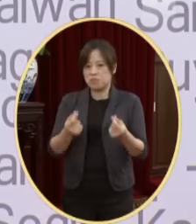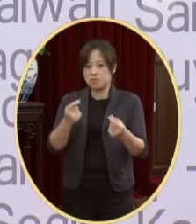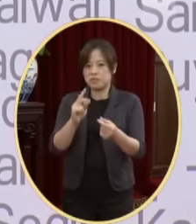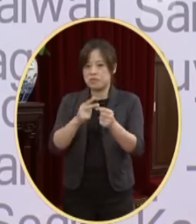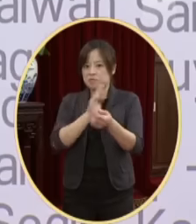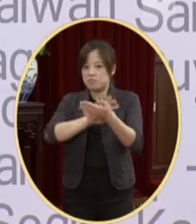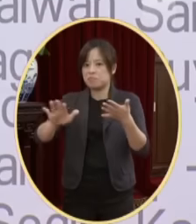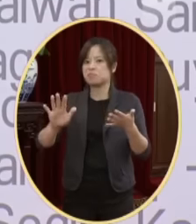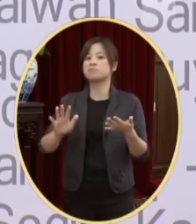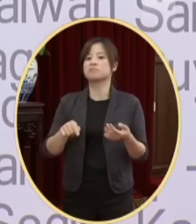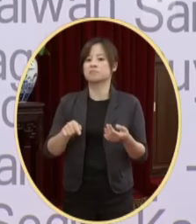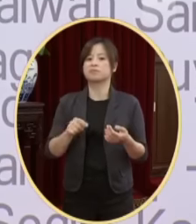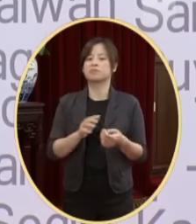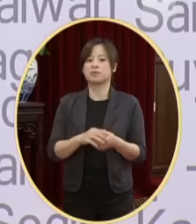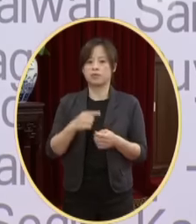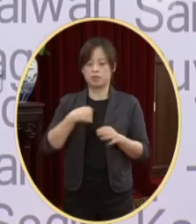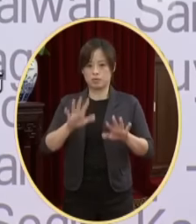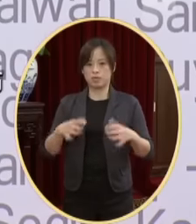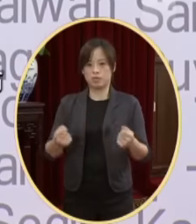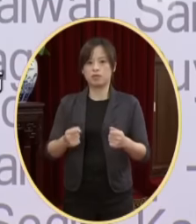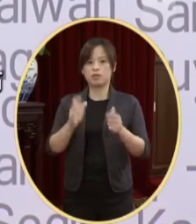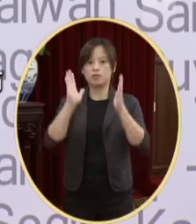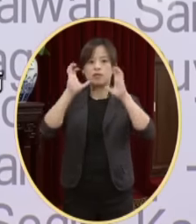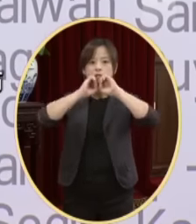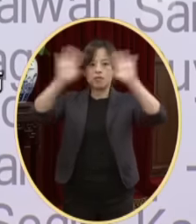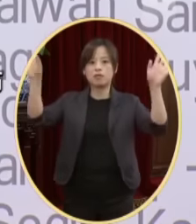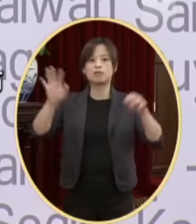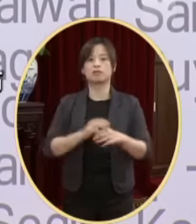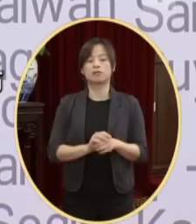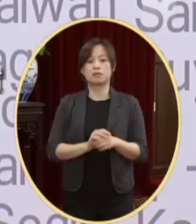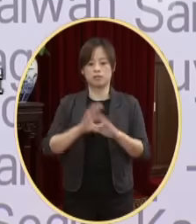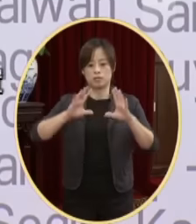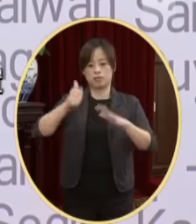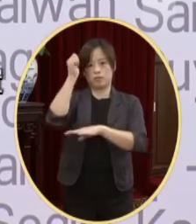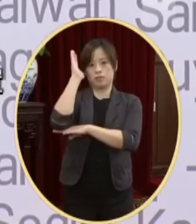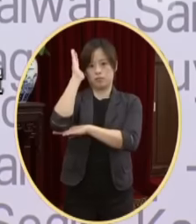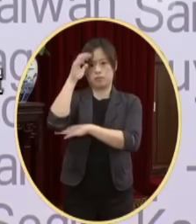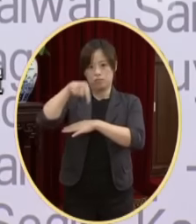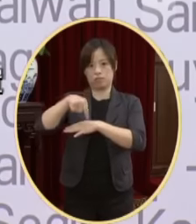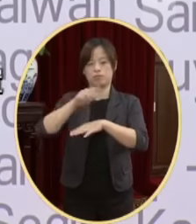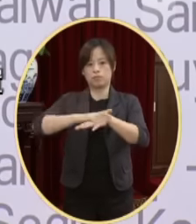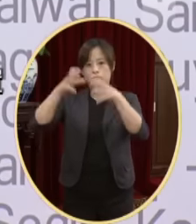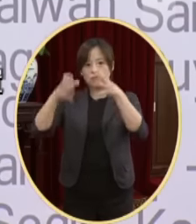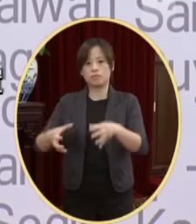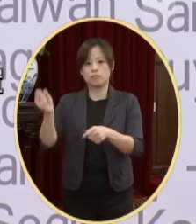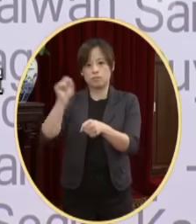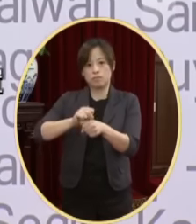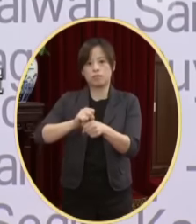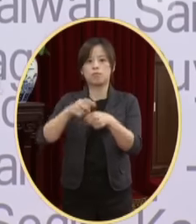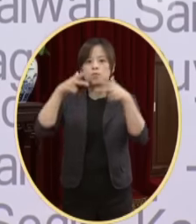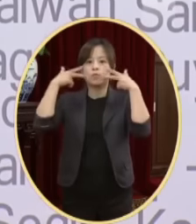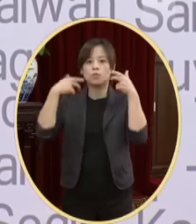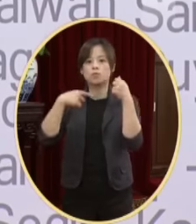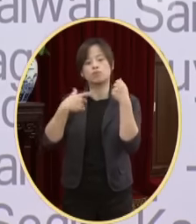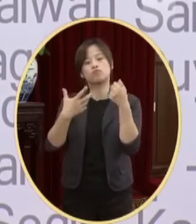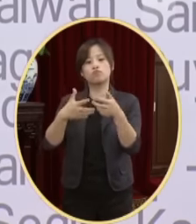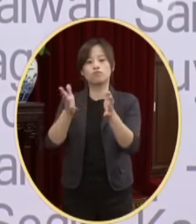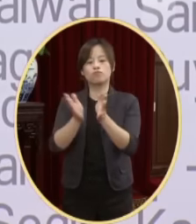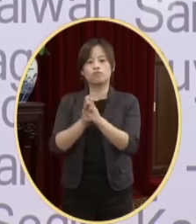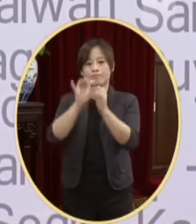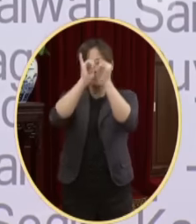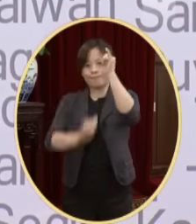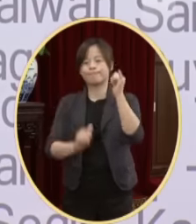键。我要在此正式宣布，总统府将设置原住民族历